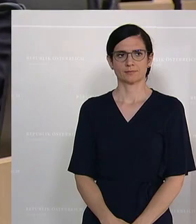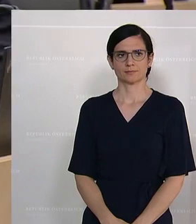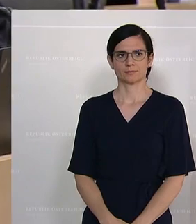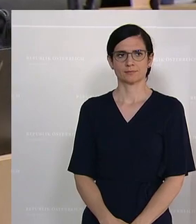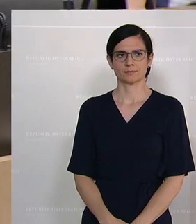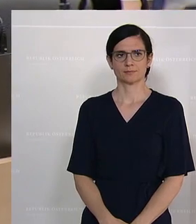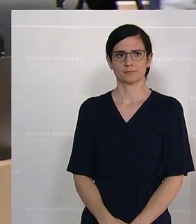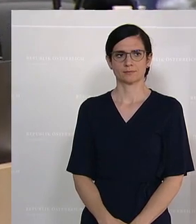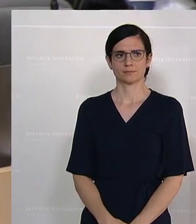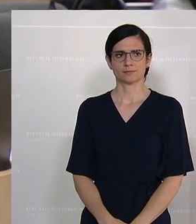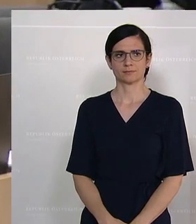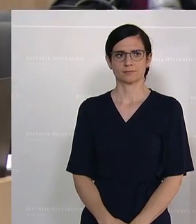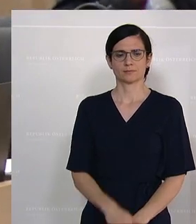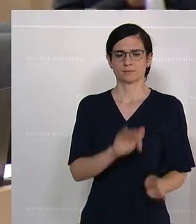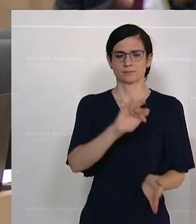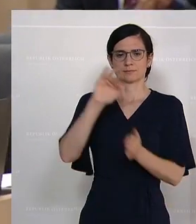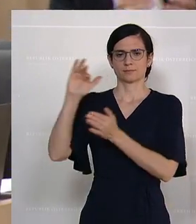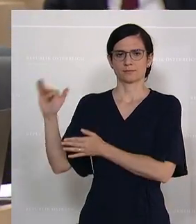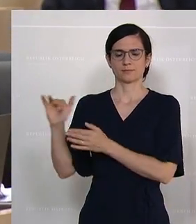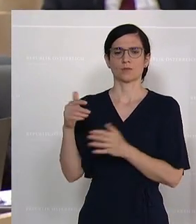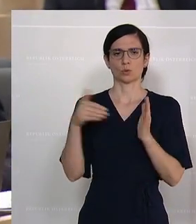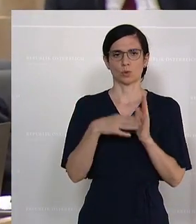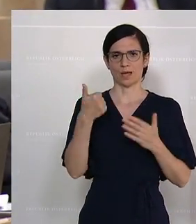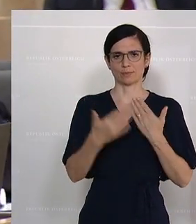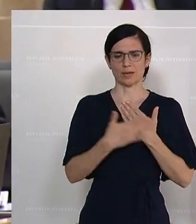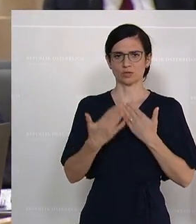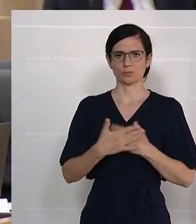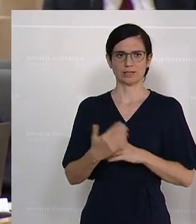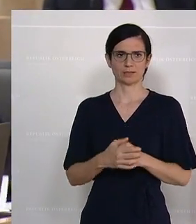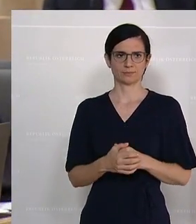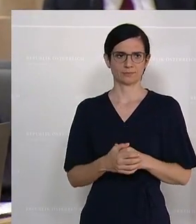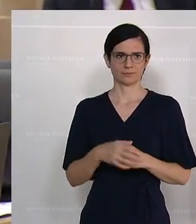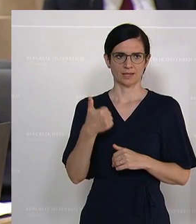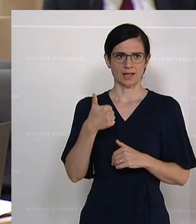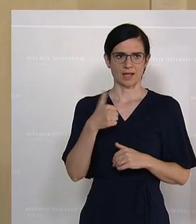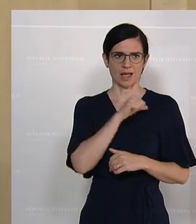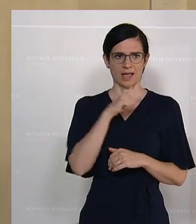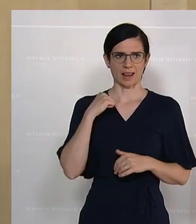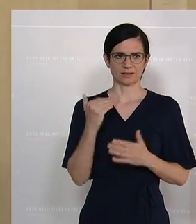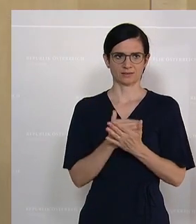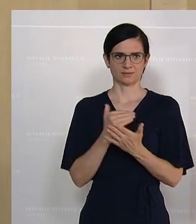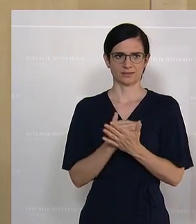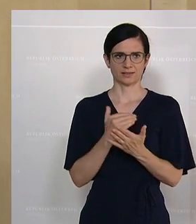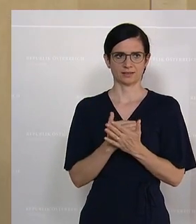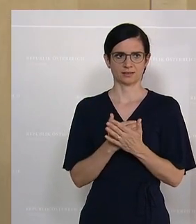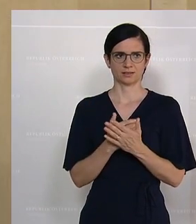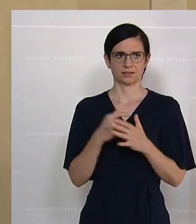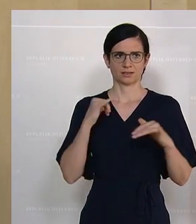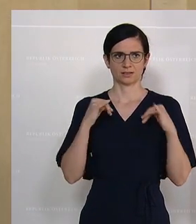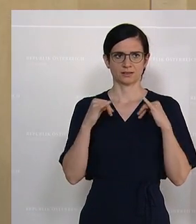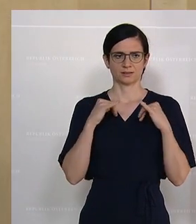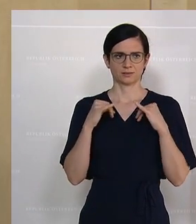zweites zweites beispiel allein verdienerin das ist sie keine ahnung kassiererin